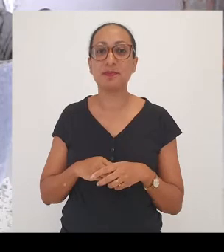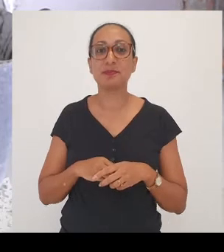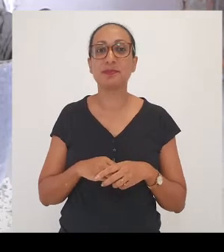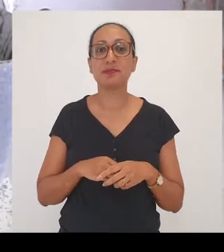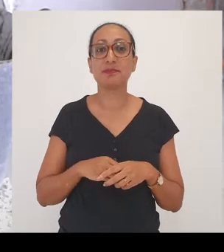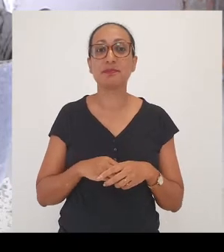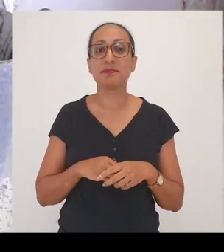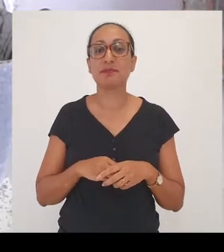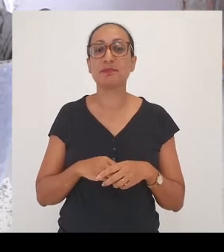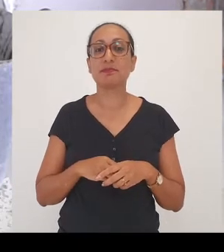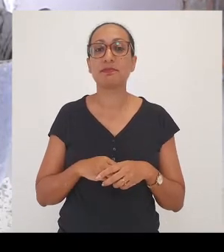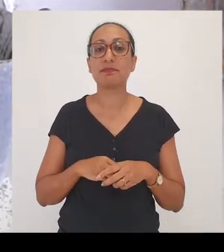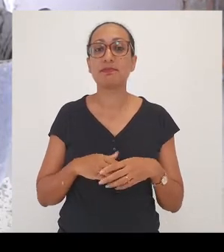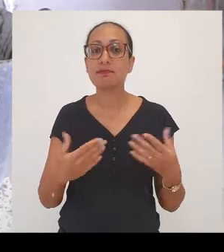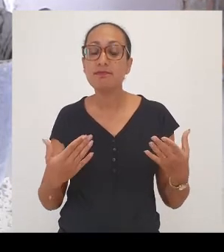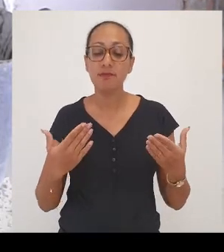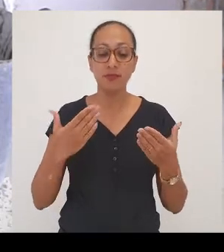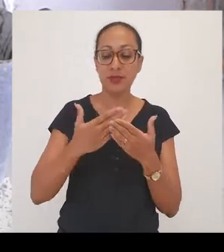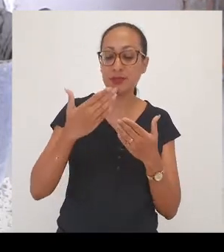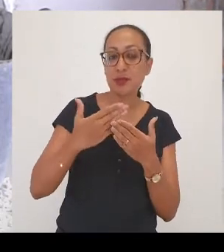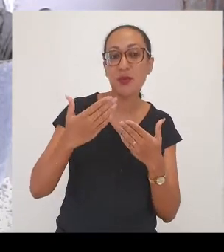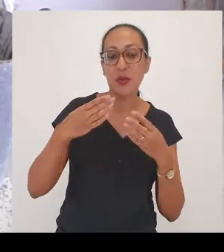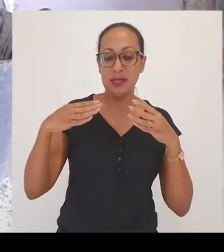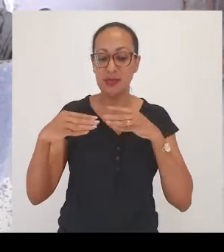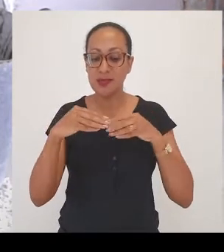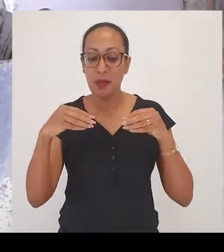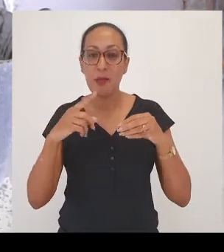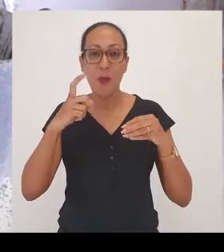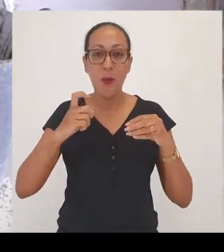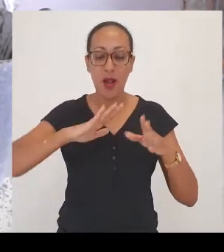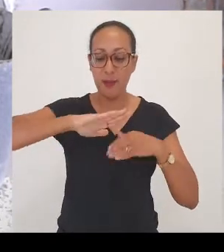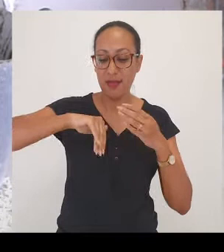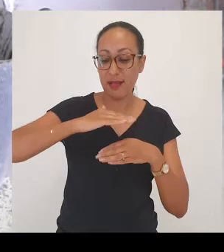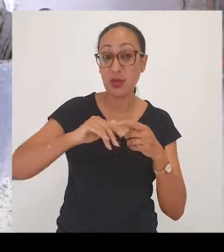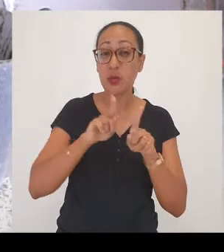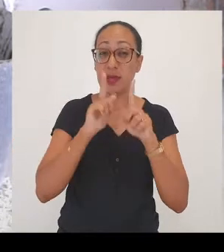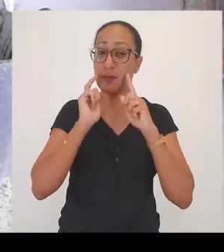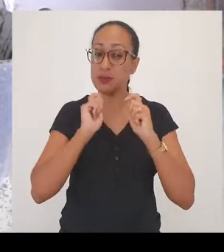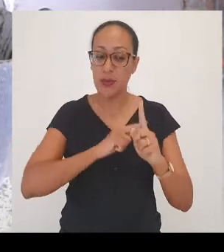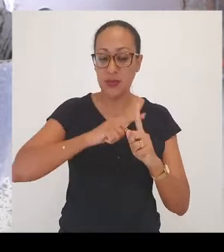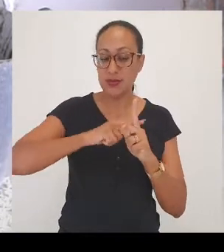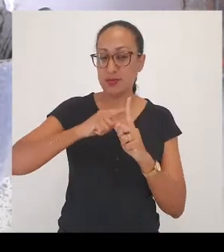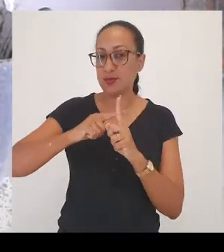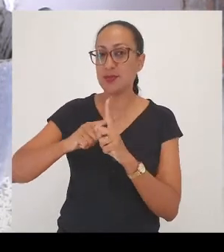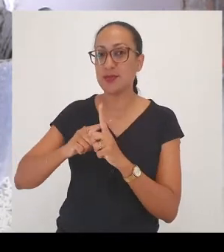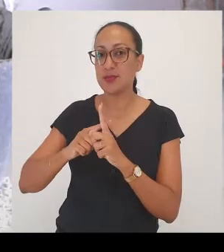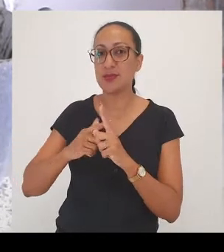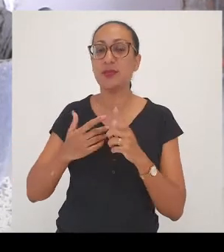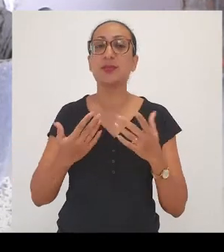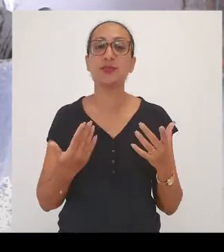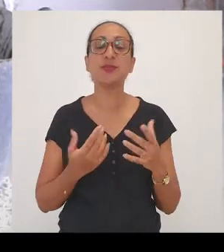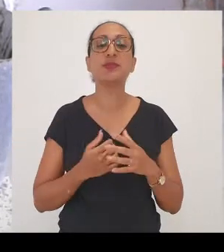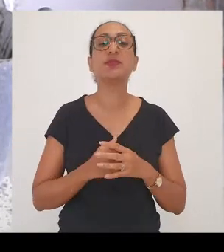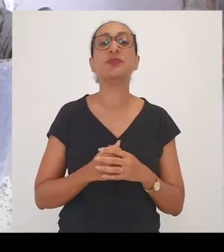sol. Pour moi, c'est la même chose. Il faut mélanger du ciment avec du sable, de l'eau. Surtout, il faut bien doser. Il y a